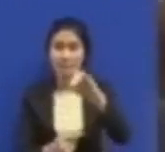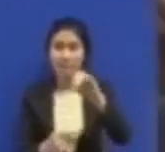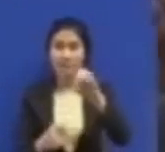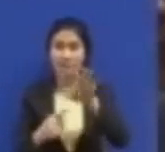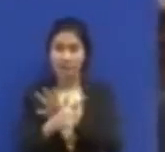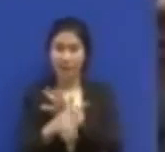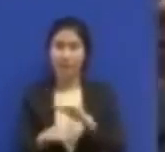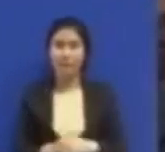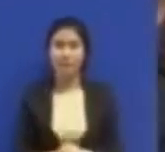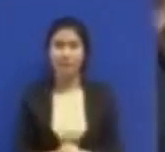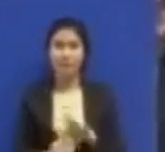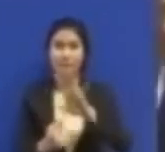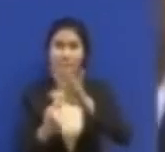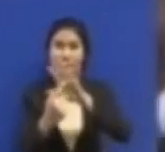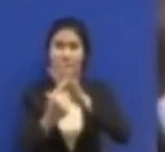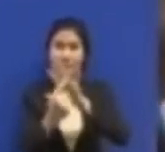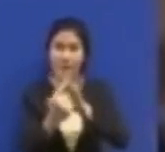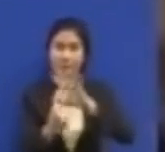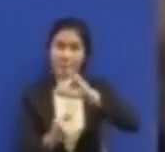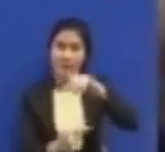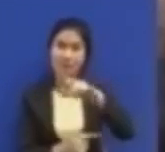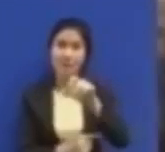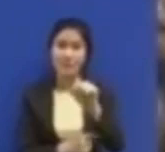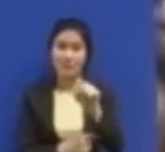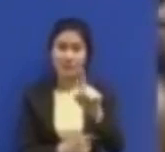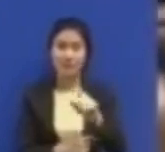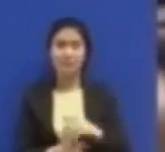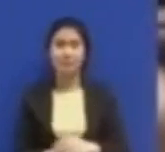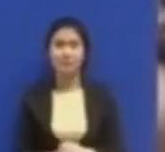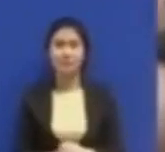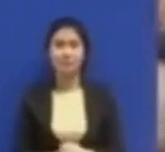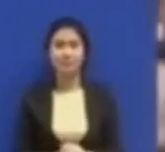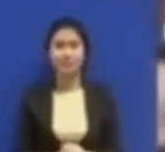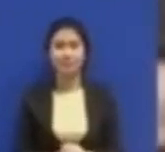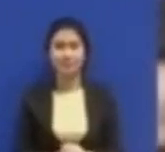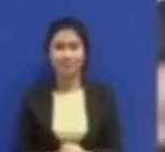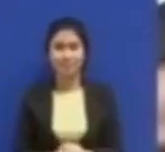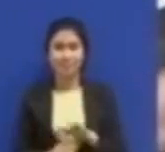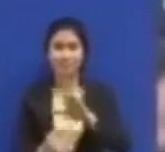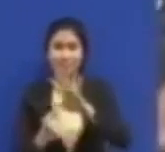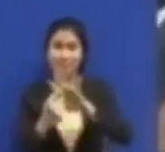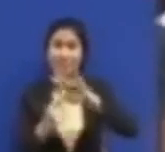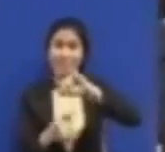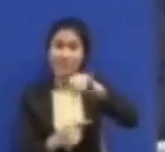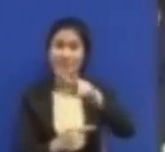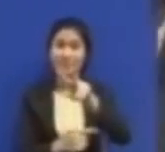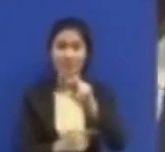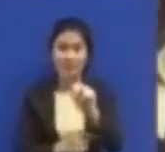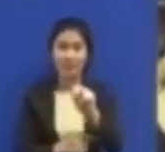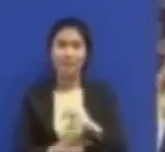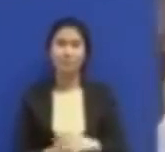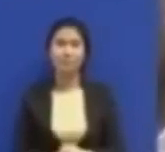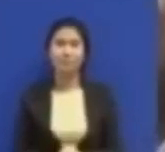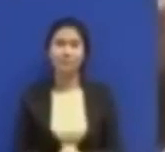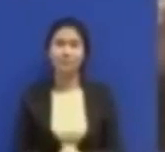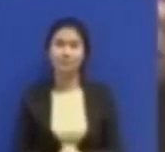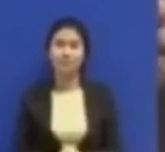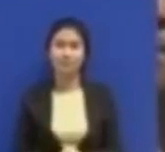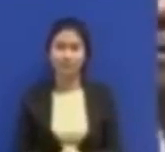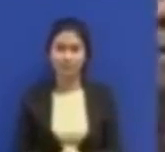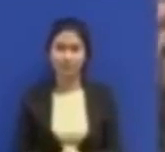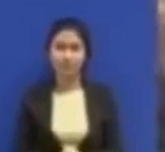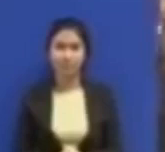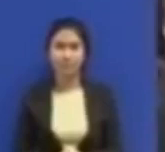ายเจตศิระธารนนท์27นายเจนนำชัยสิริ28นาย